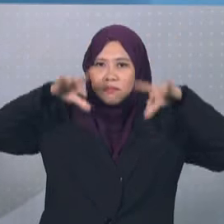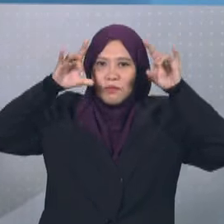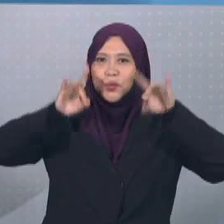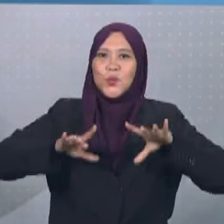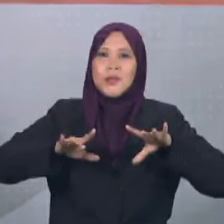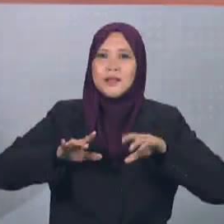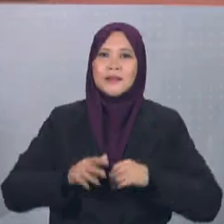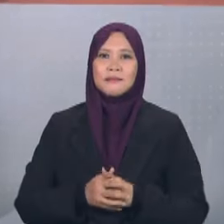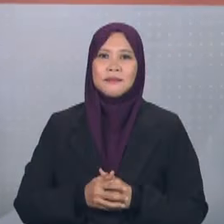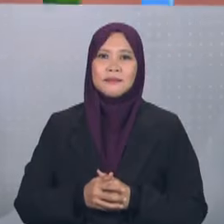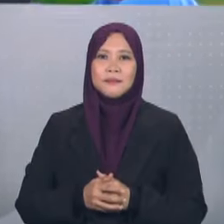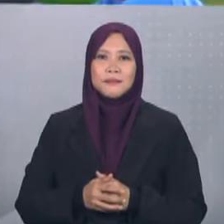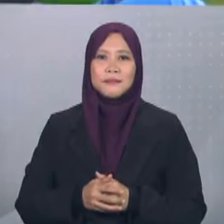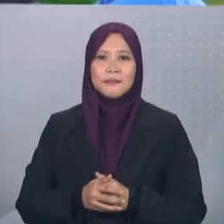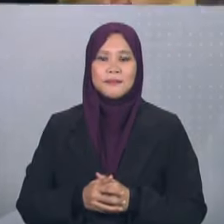peperiksaan.